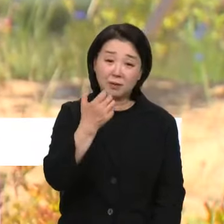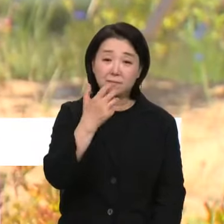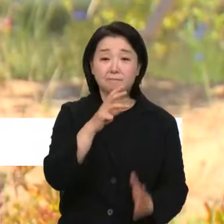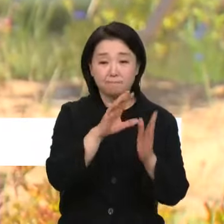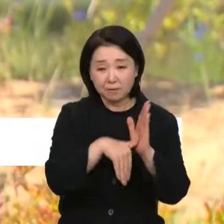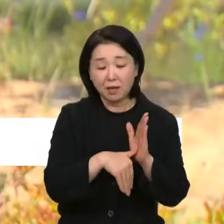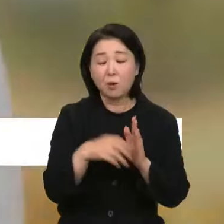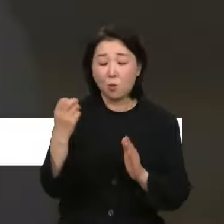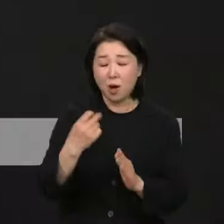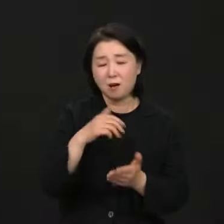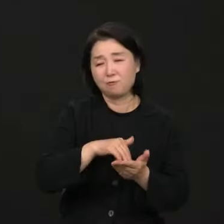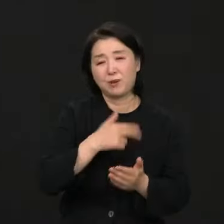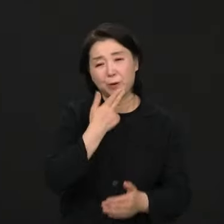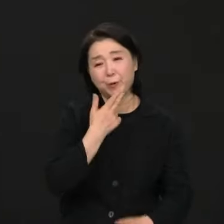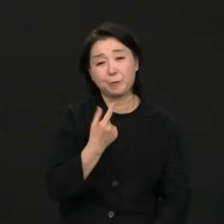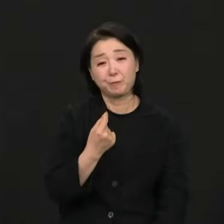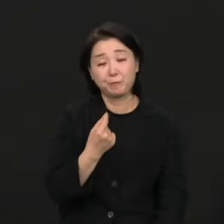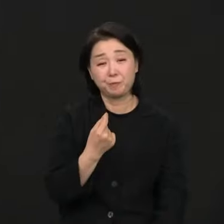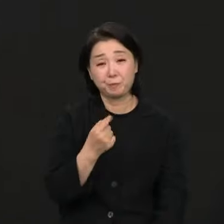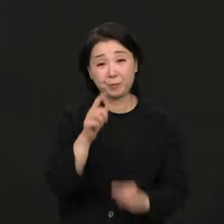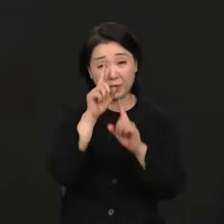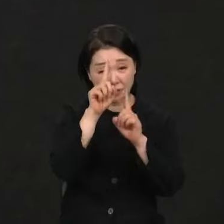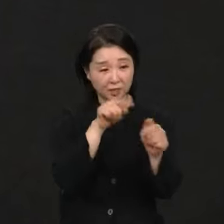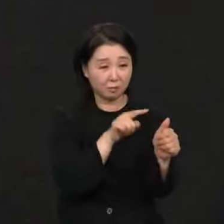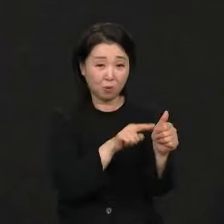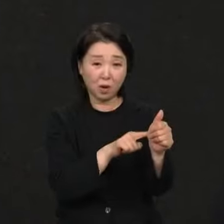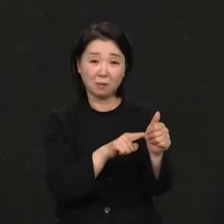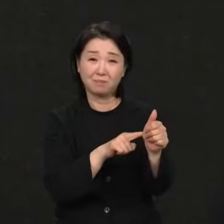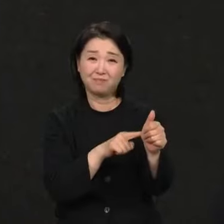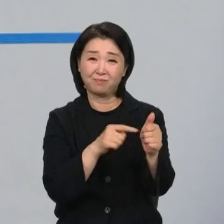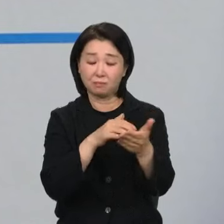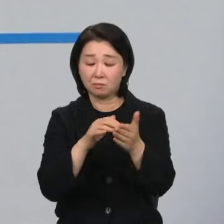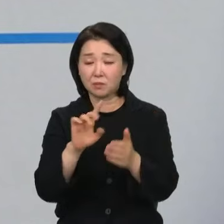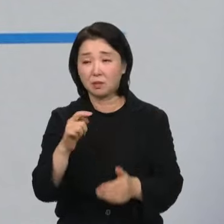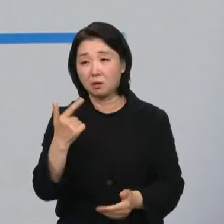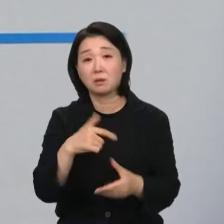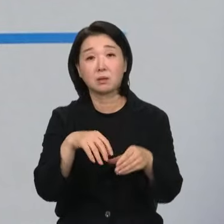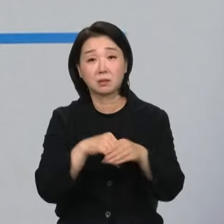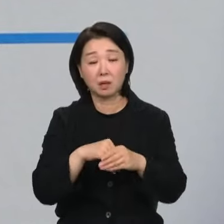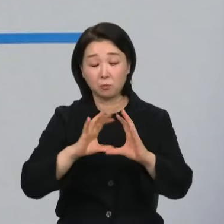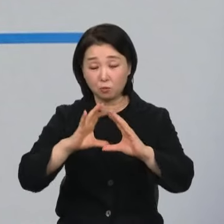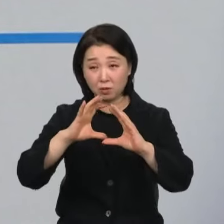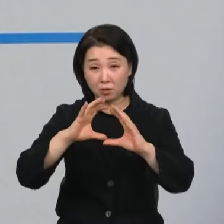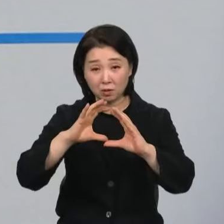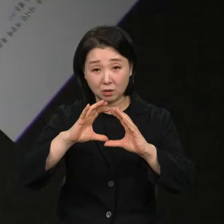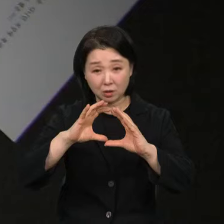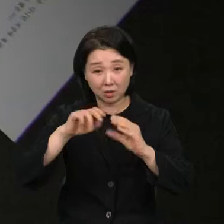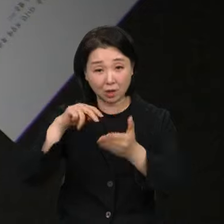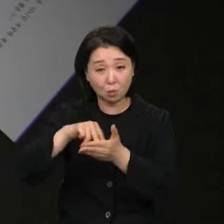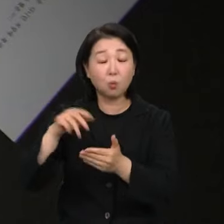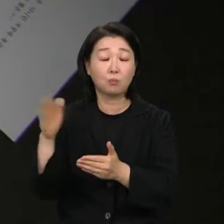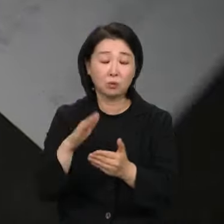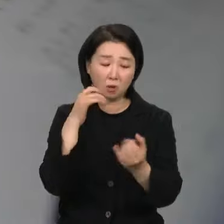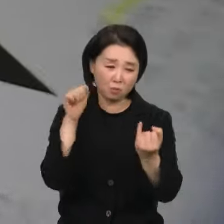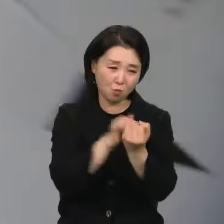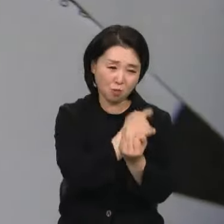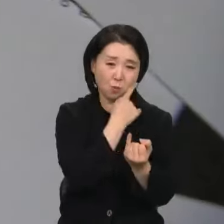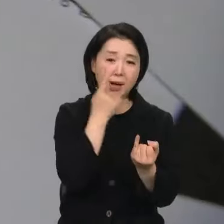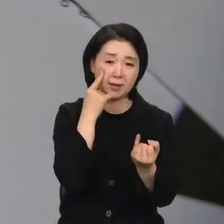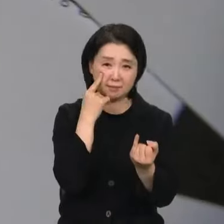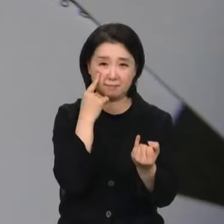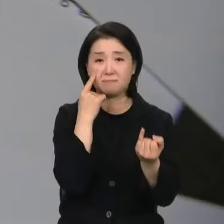후회는 없어요. 이남순 씨를 포함한 16명이 지난해 국가로부터 5.18 성폭력 피해를